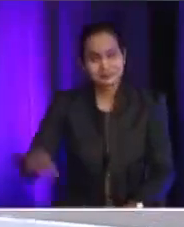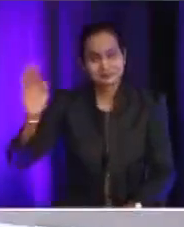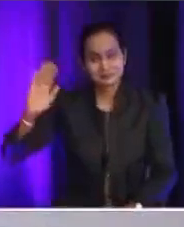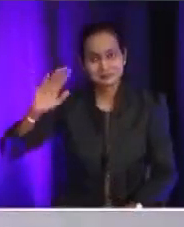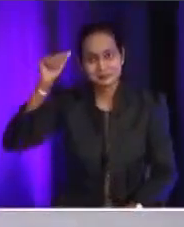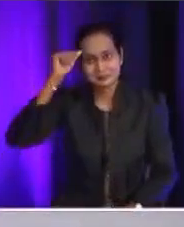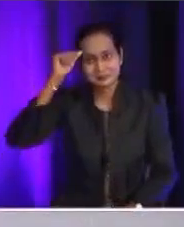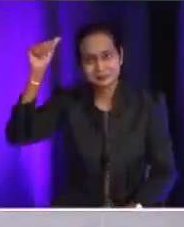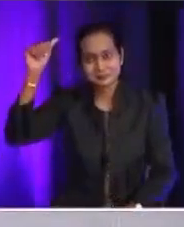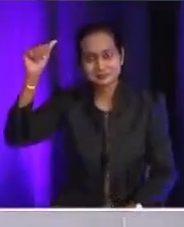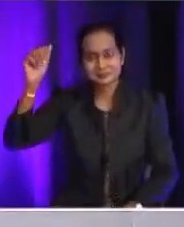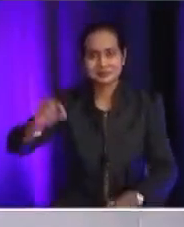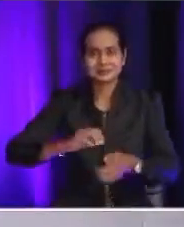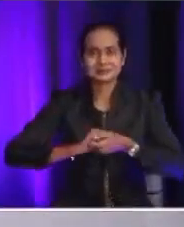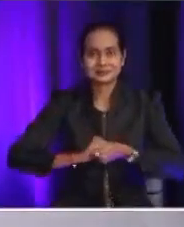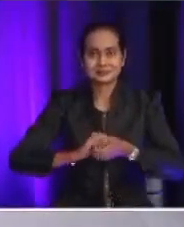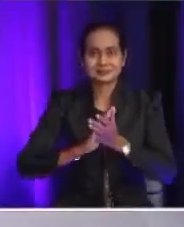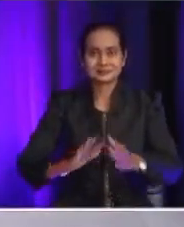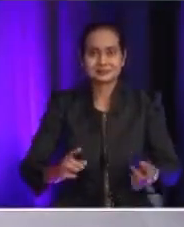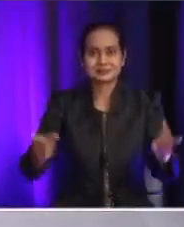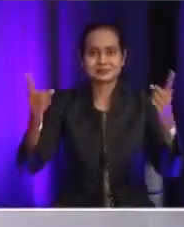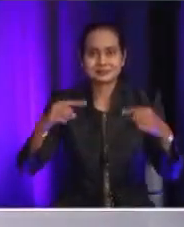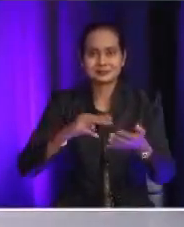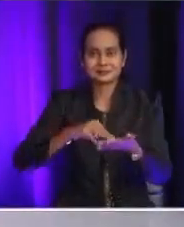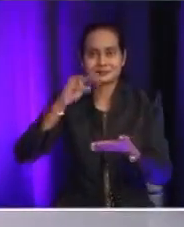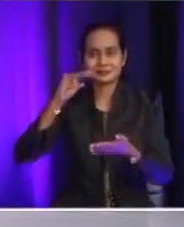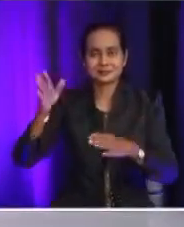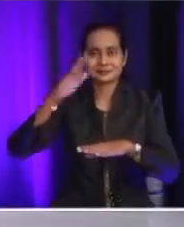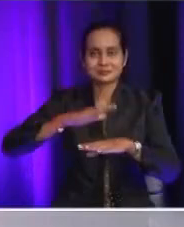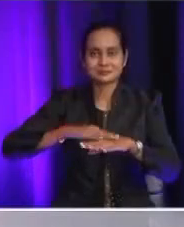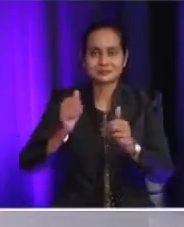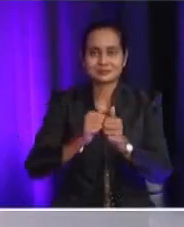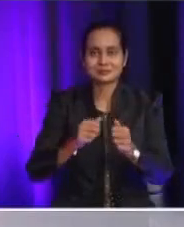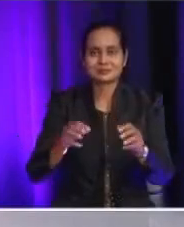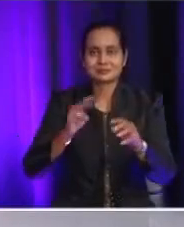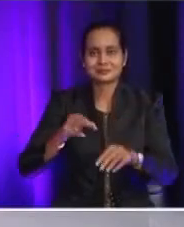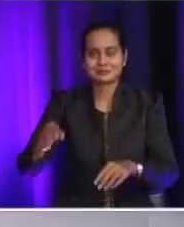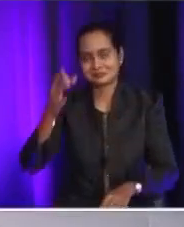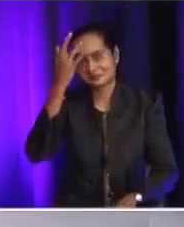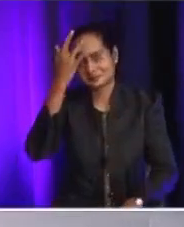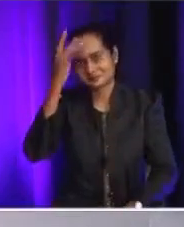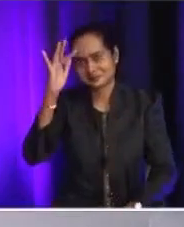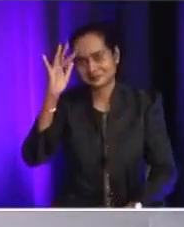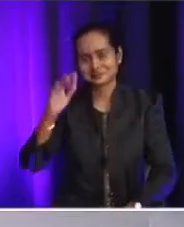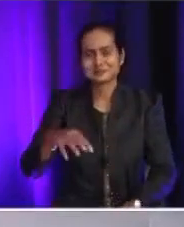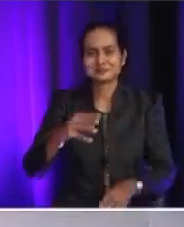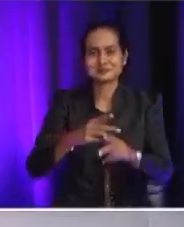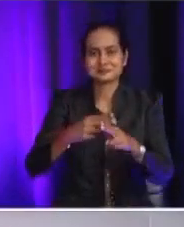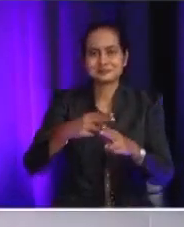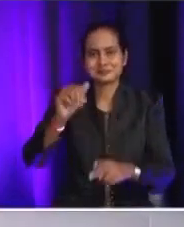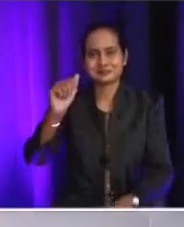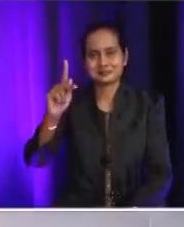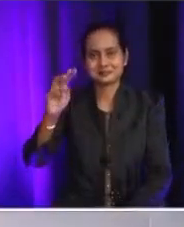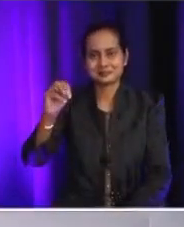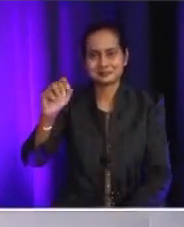Assalamualaikum, salam sejahtera. Selamat datang ke Menengah Atas bersama dengan murid yang paling pintar, iaitu Akmal Nazri. Saya pasti murid-murid dah tahu dah